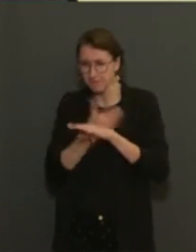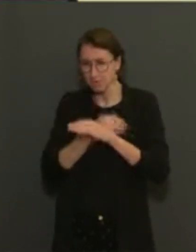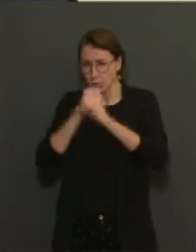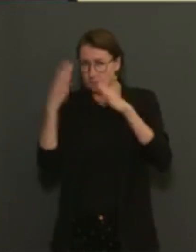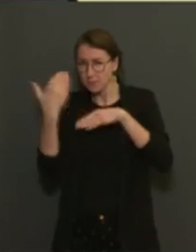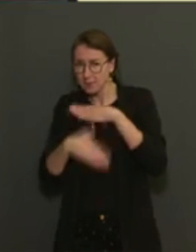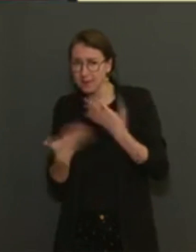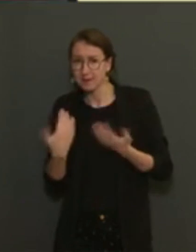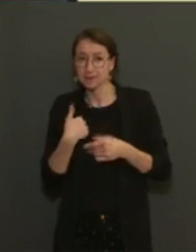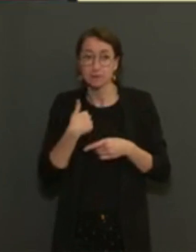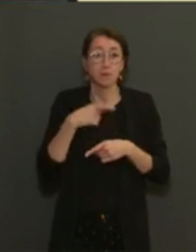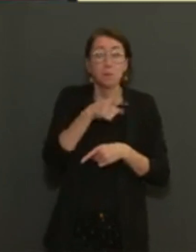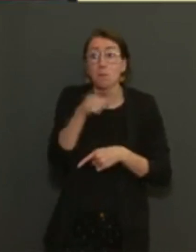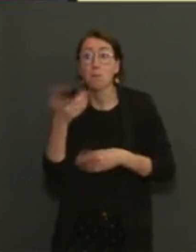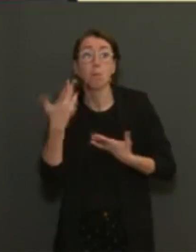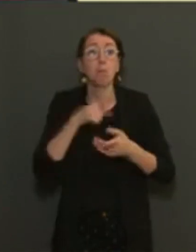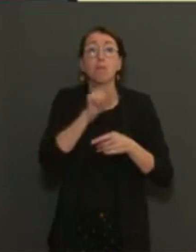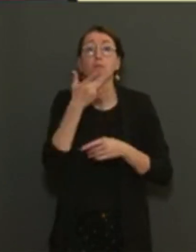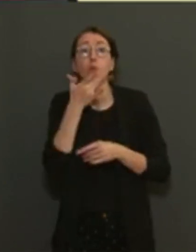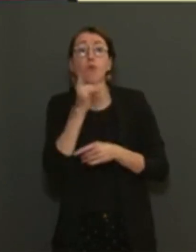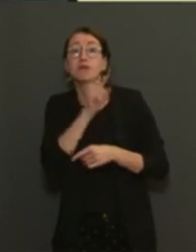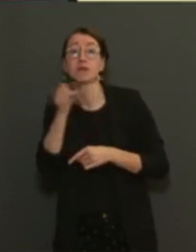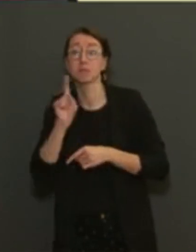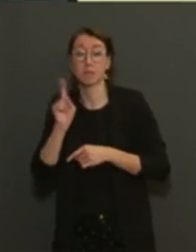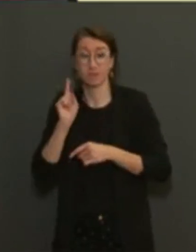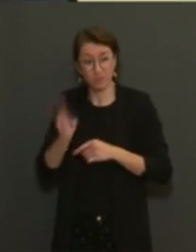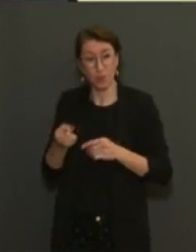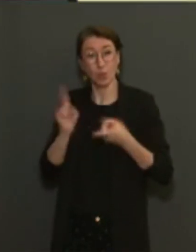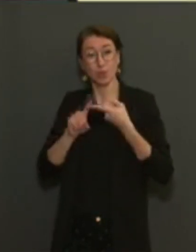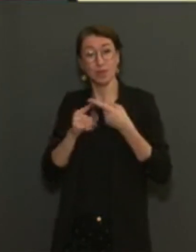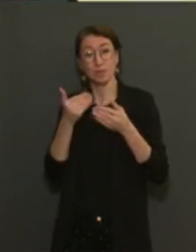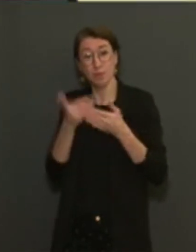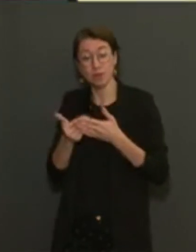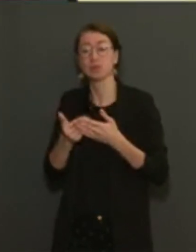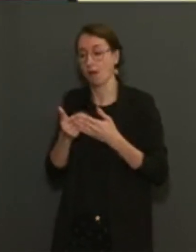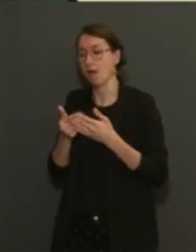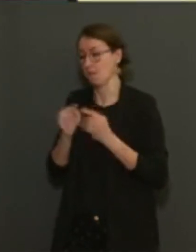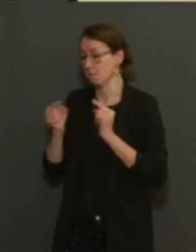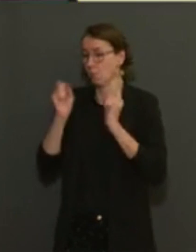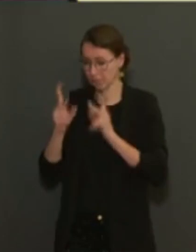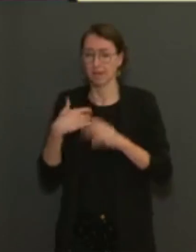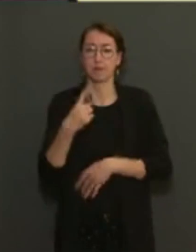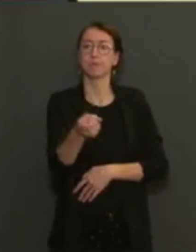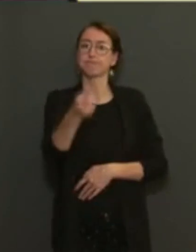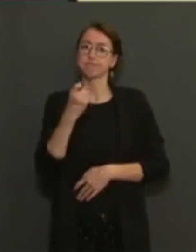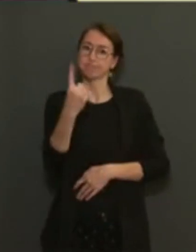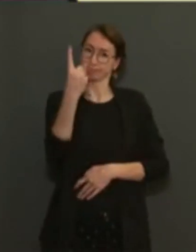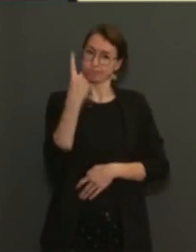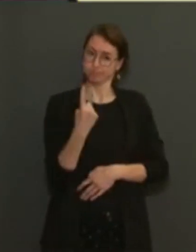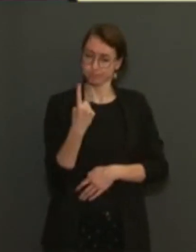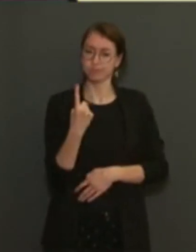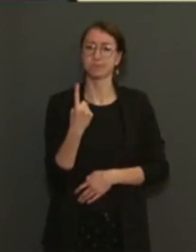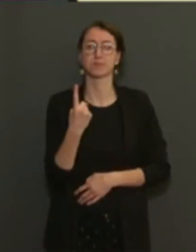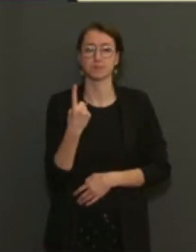sera l'un des contacts étroits de l'une des personnes du foyer. On sait que l'isolement auquel le virus